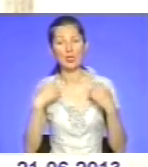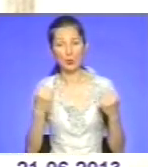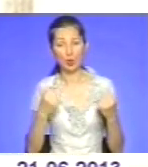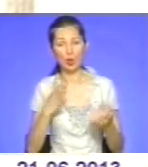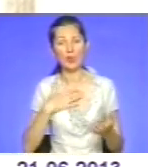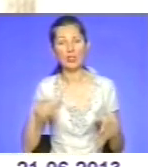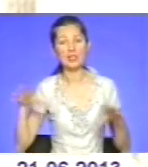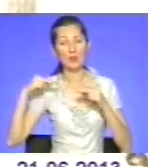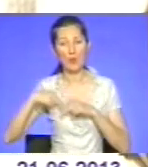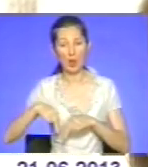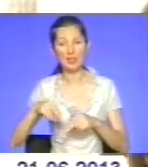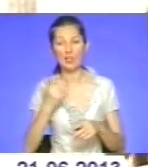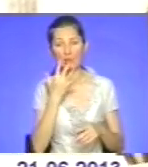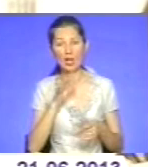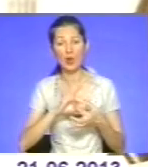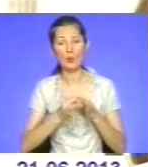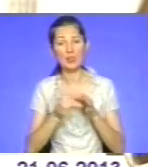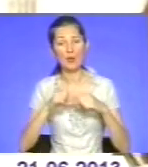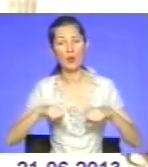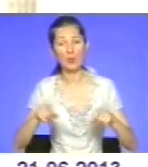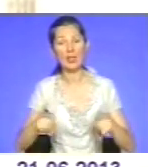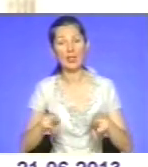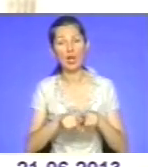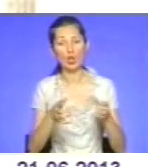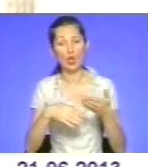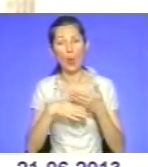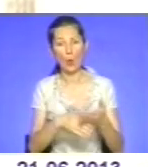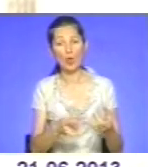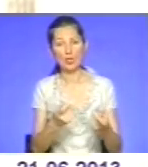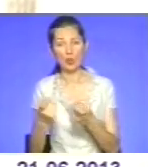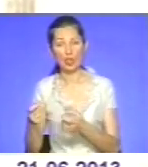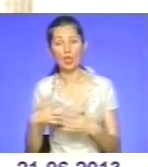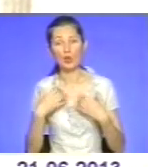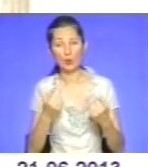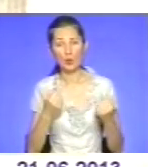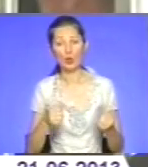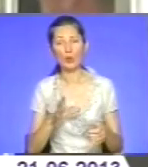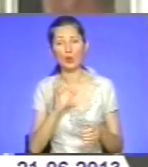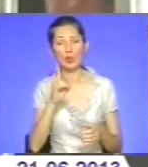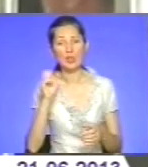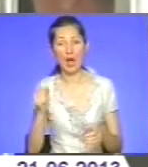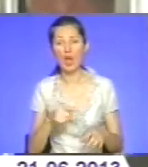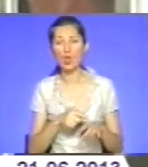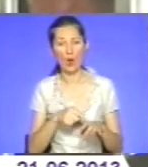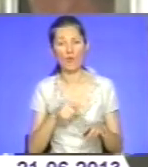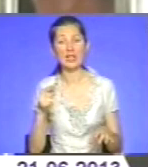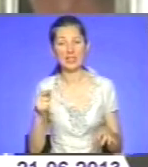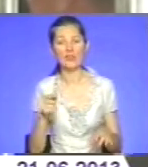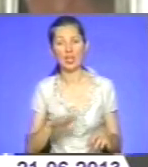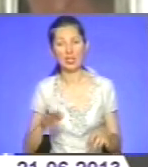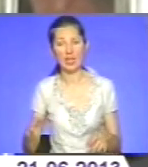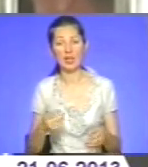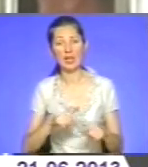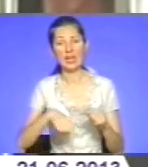Національним олімпійським комітетом також допоможе залучити до спорту соціально вразливих дітей. Через привлечення дітей до